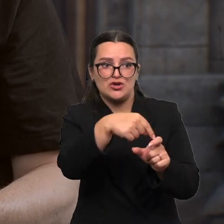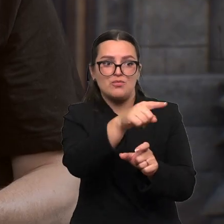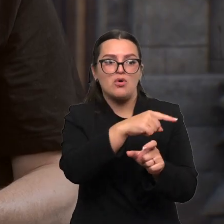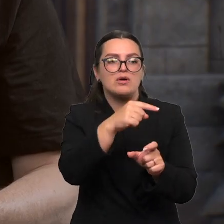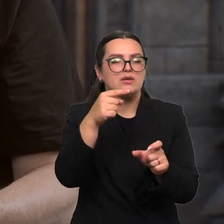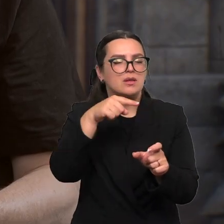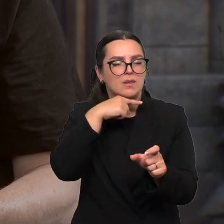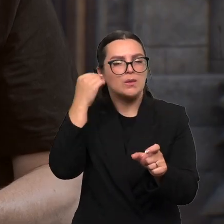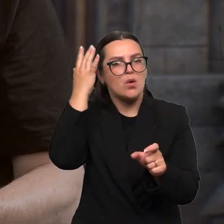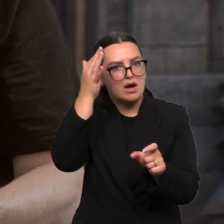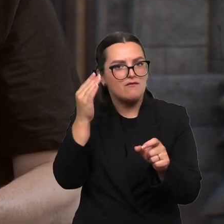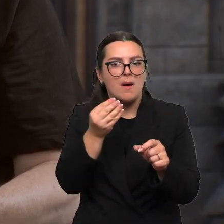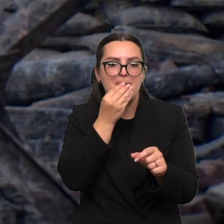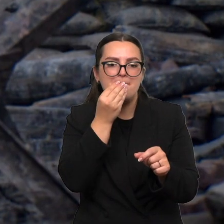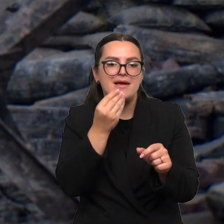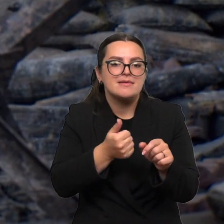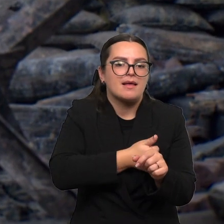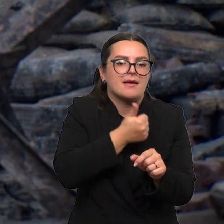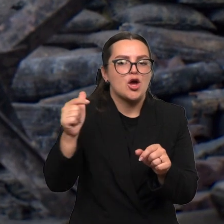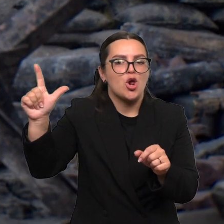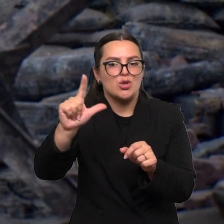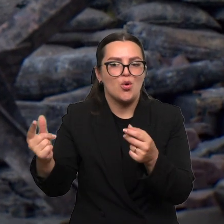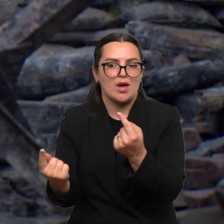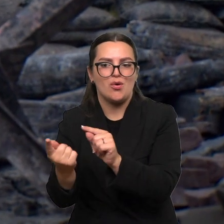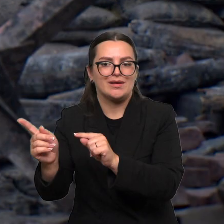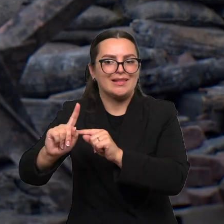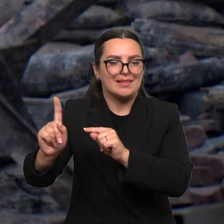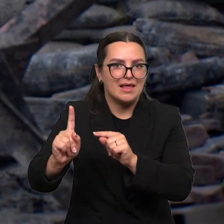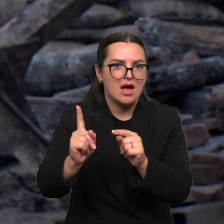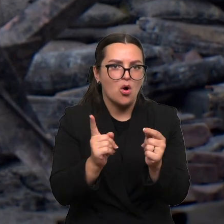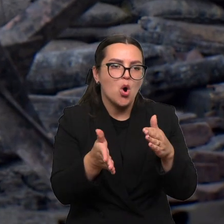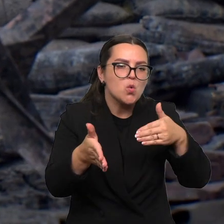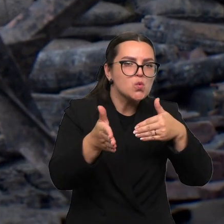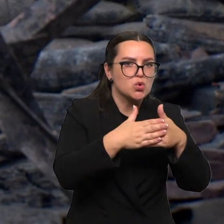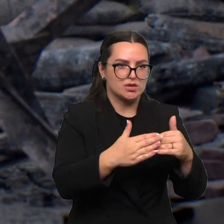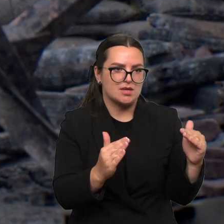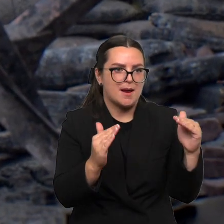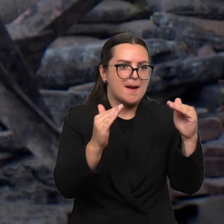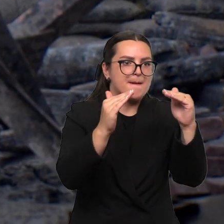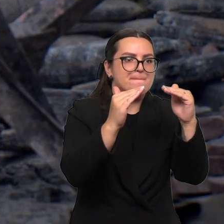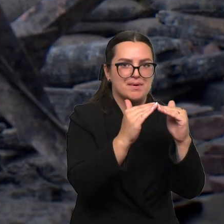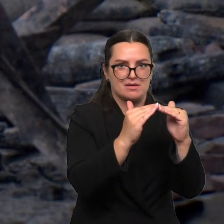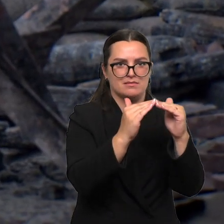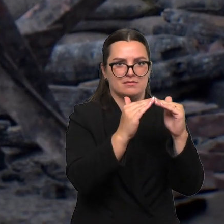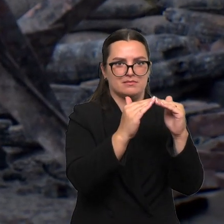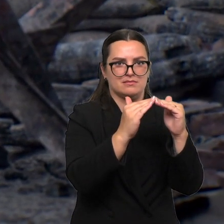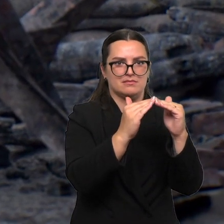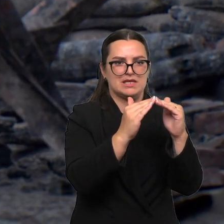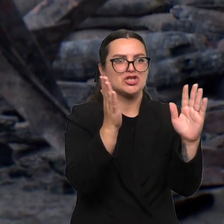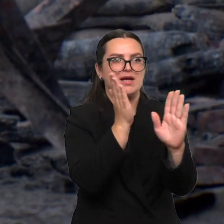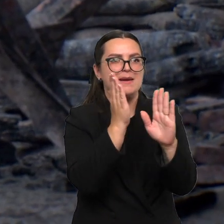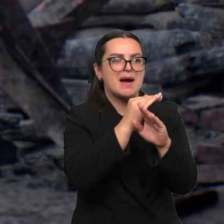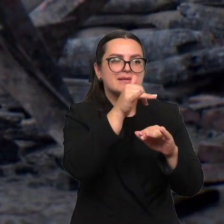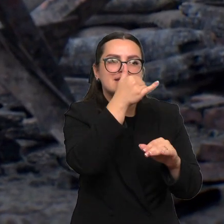skatina vis labiau galvoti, kaip maistą augintis uždarose patalpose, vertikaliuose bokštuose, kur